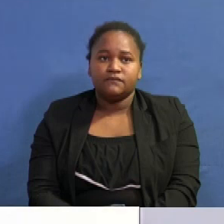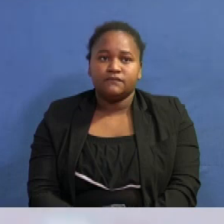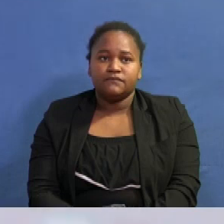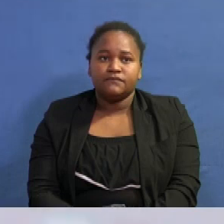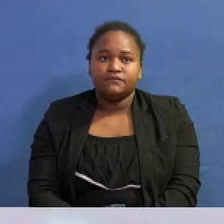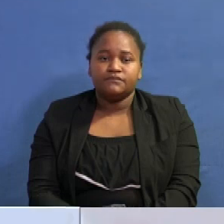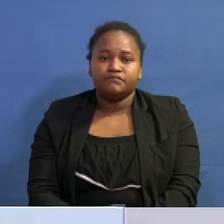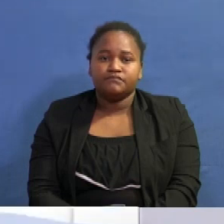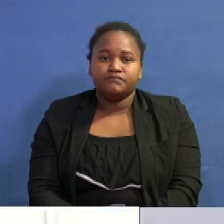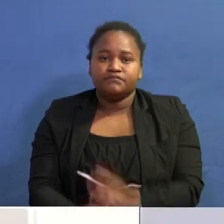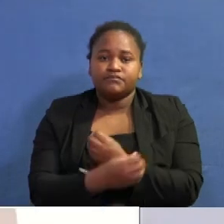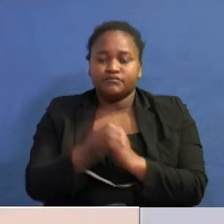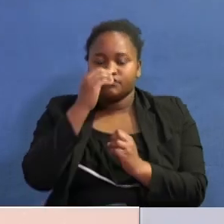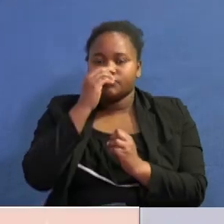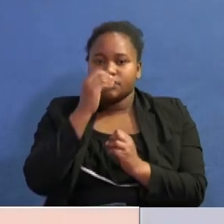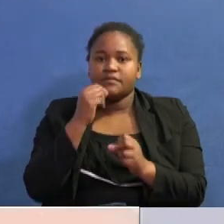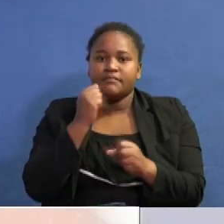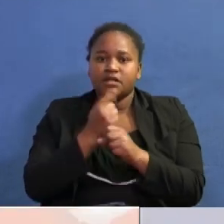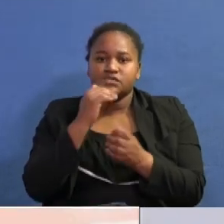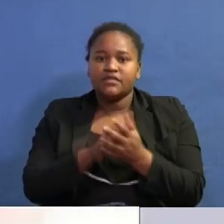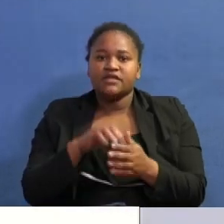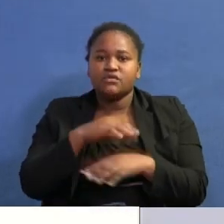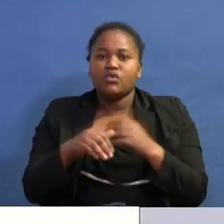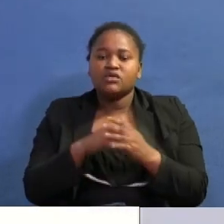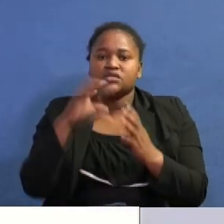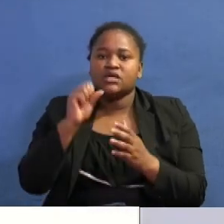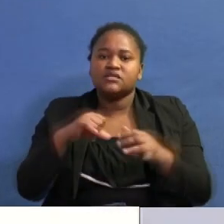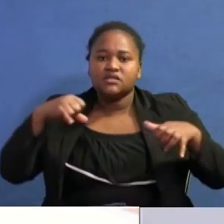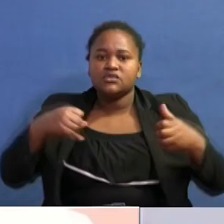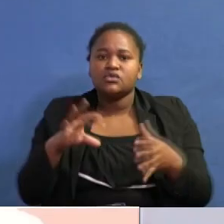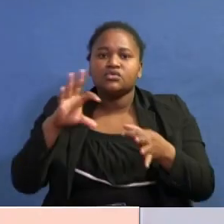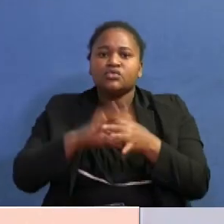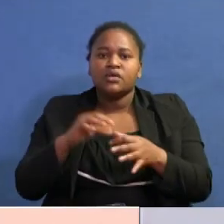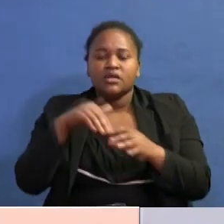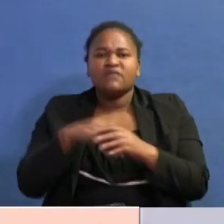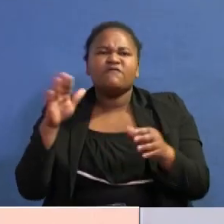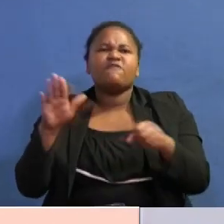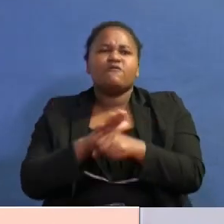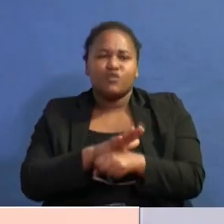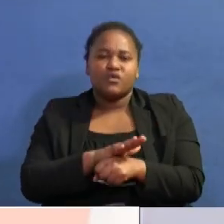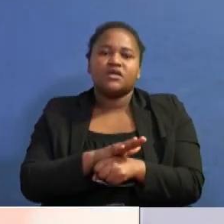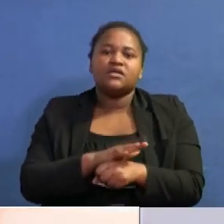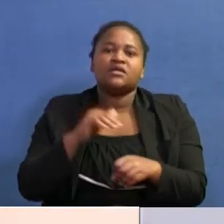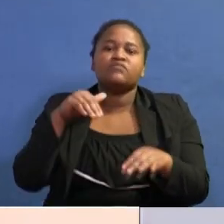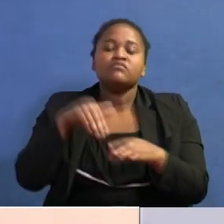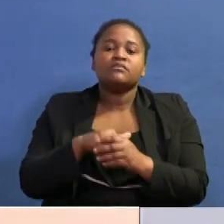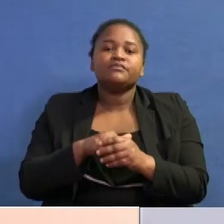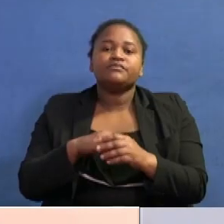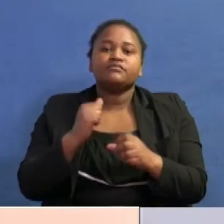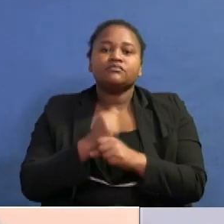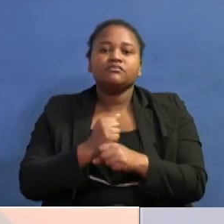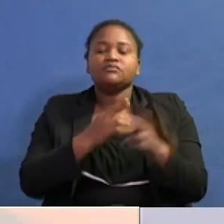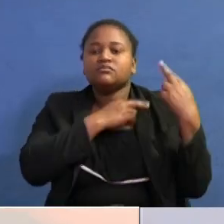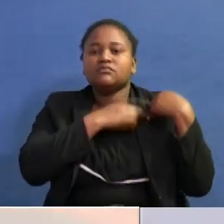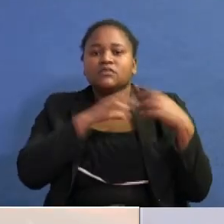Rais William Ruto amewahakikishia mawaziri wake wapya kumuunga mkono kikamilifu katika kutekeleza majukumu